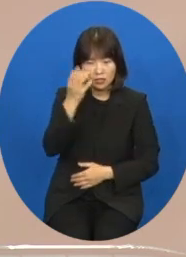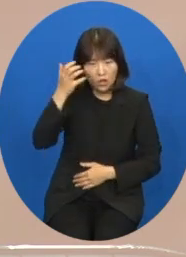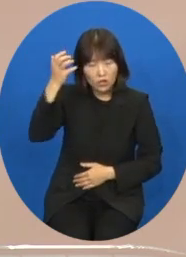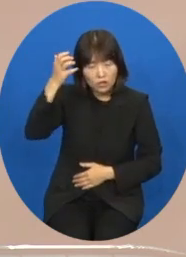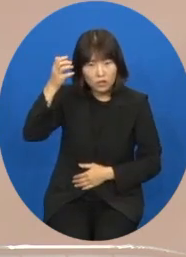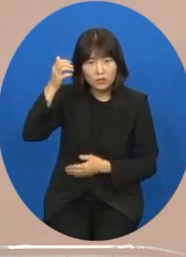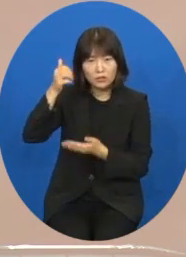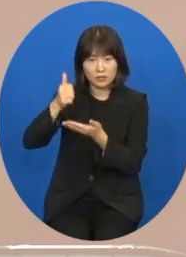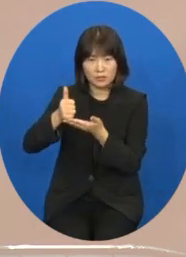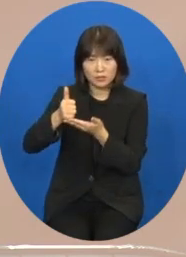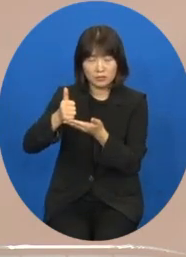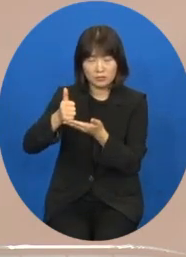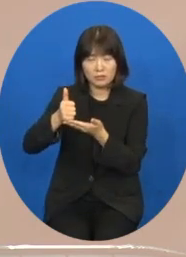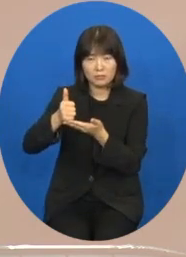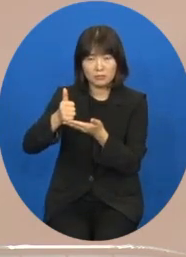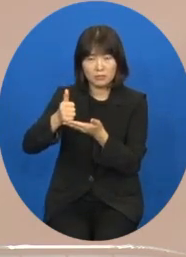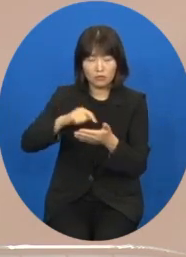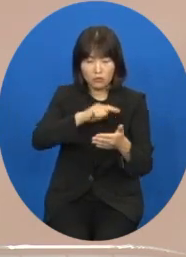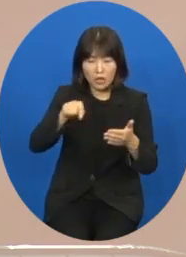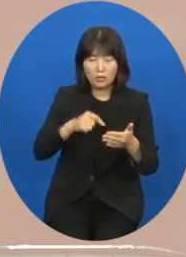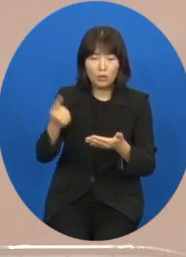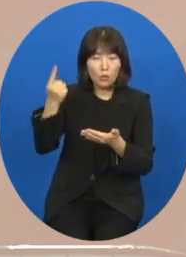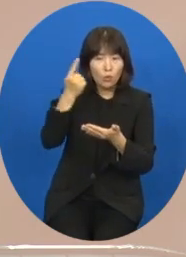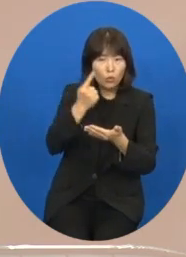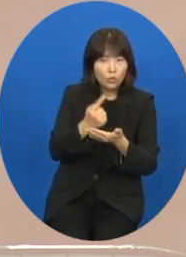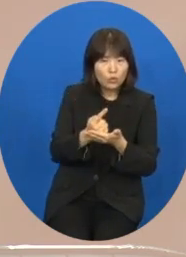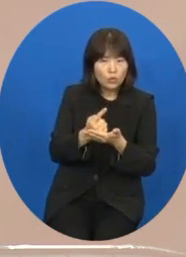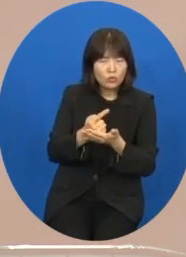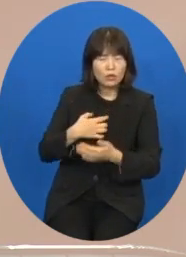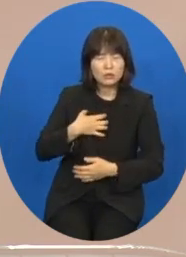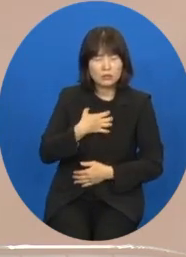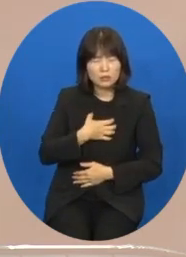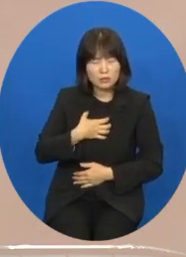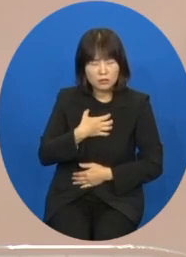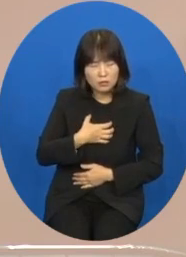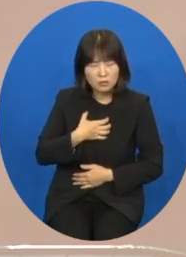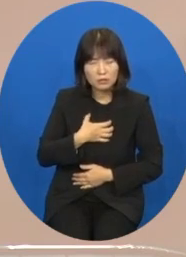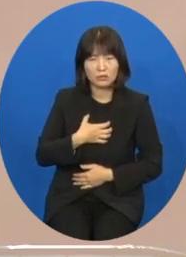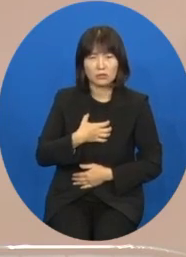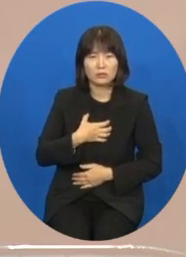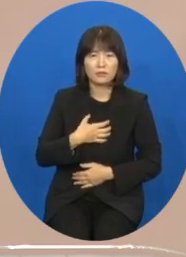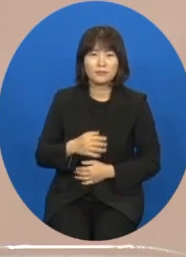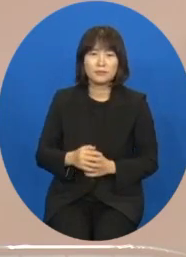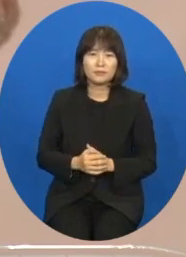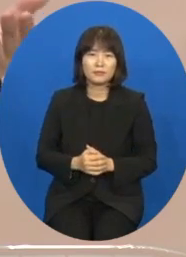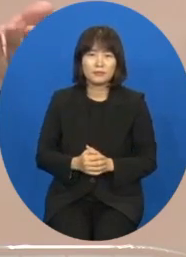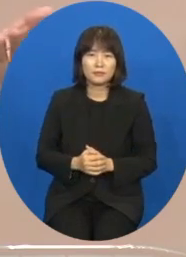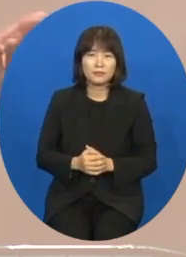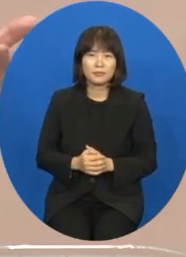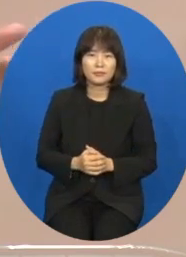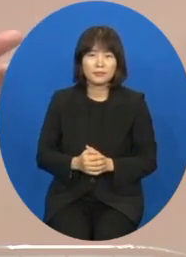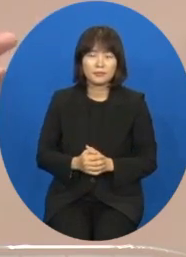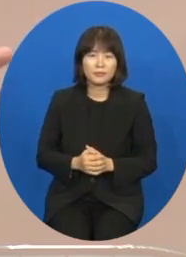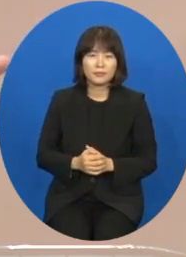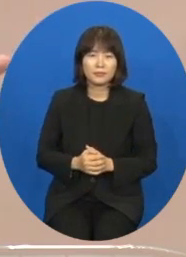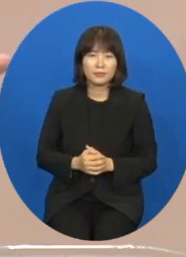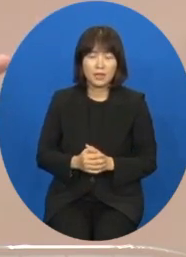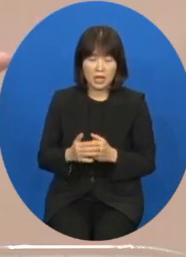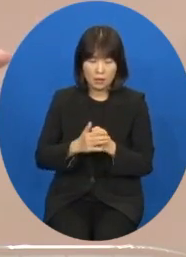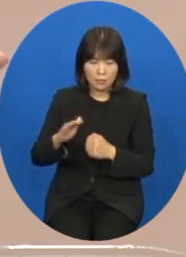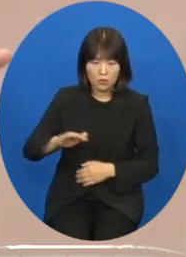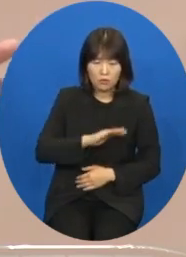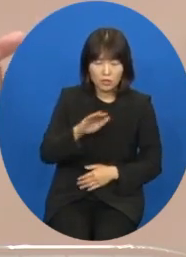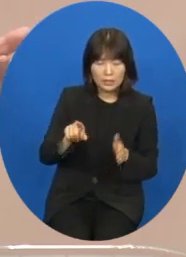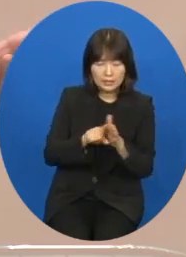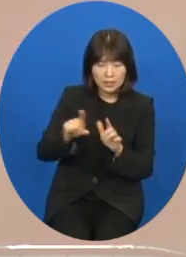성령께서는 우리 안에 오신 성령께서 근심하실 수밖에 없는 그러니까 우리가 신앙생활